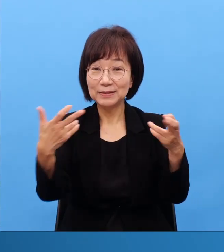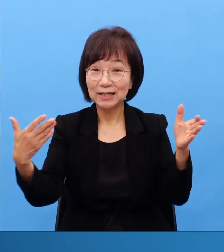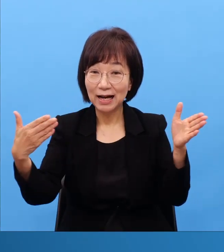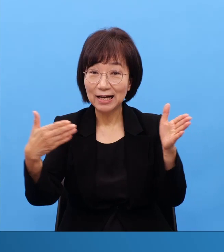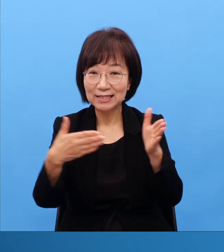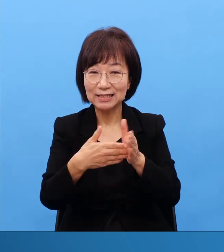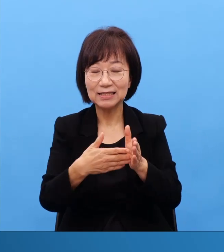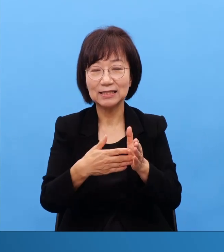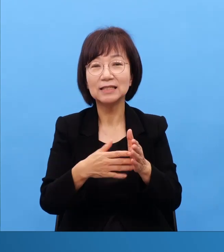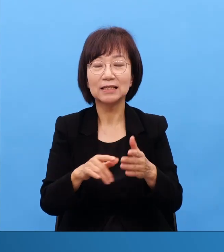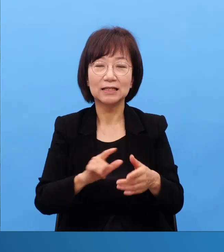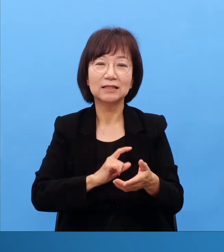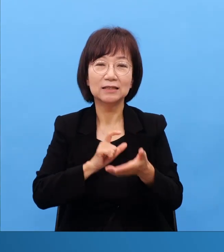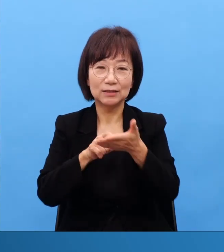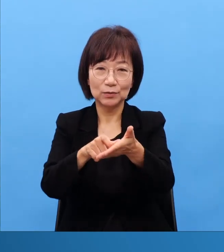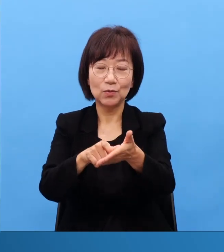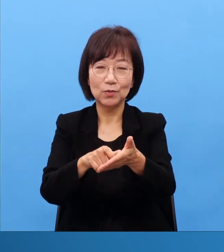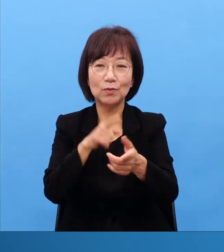위아.kr에서 등록받습니다.